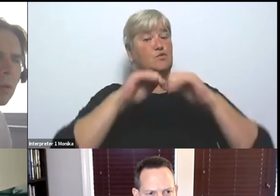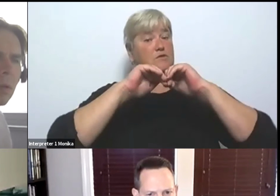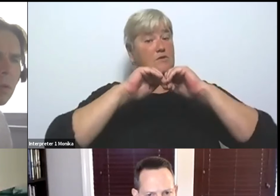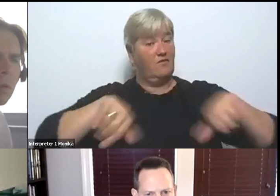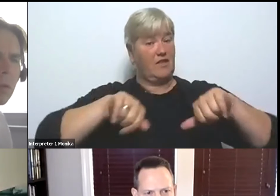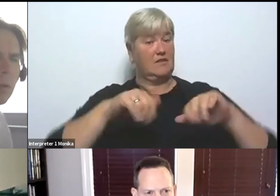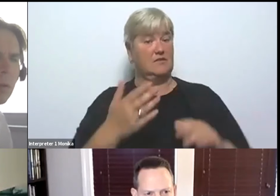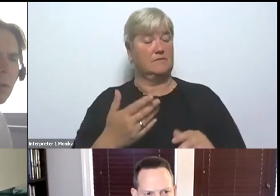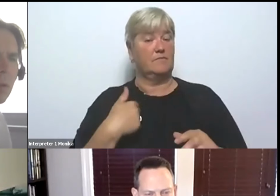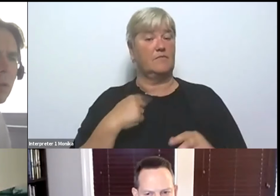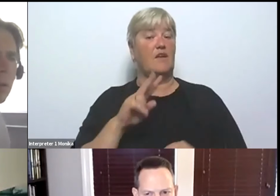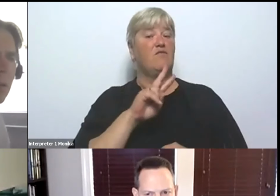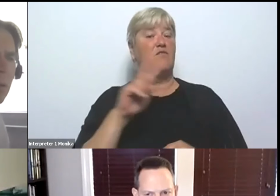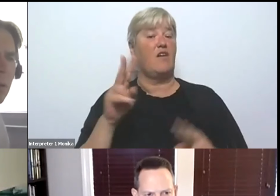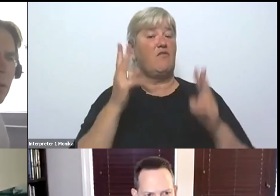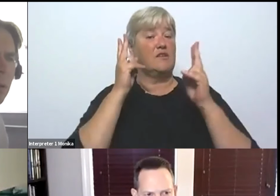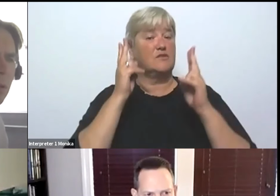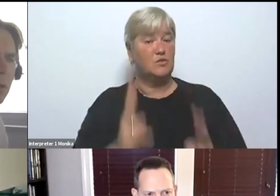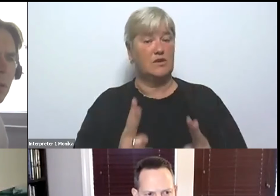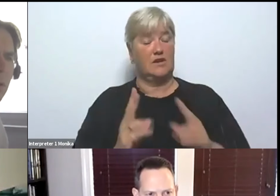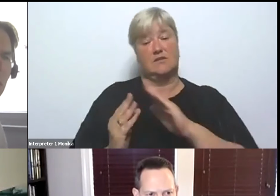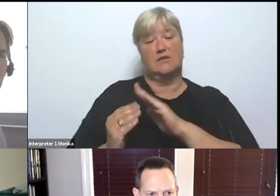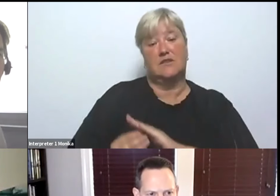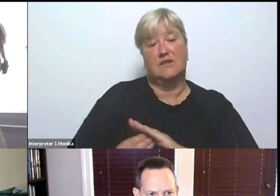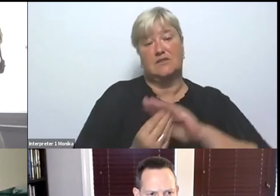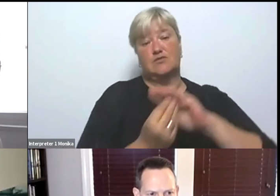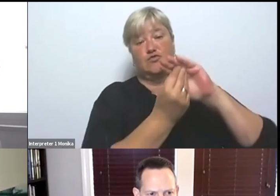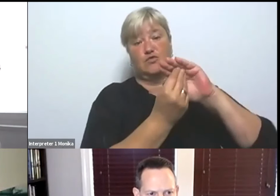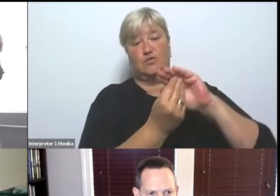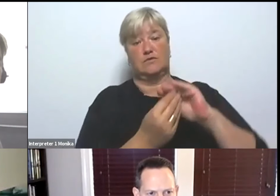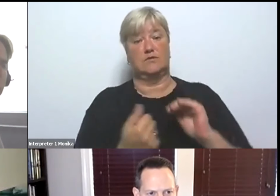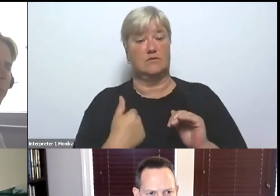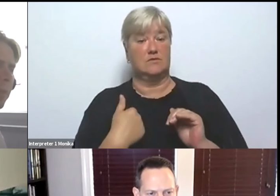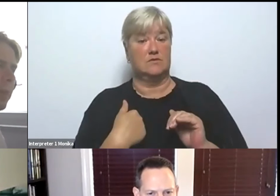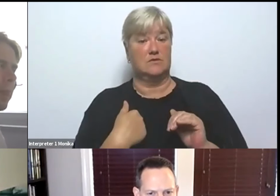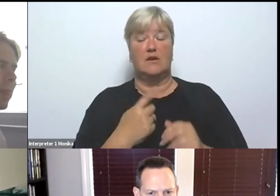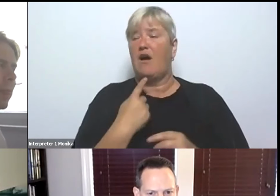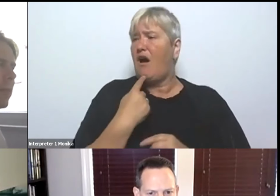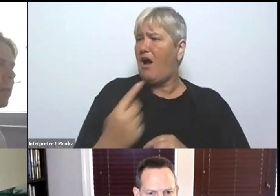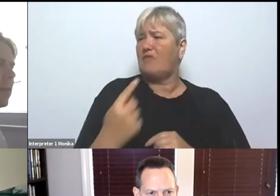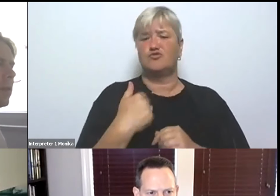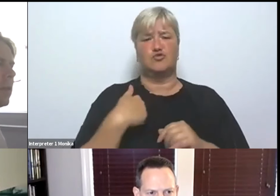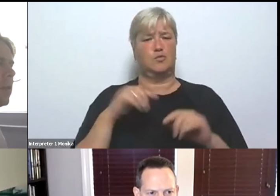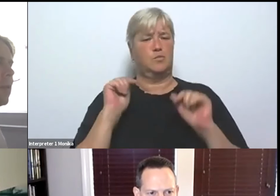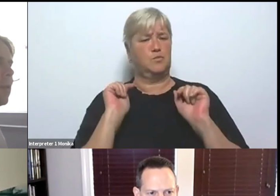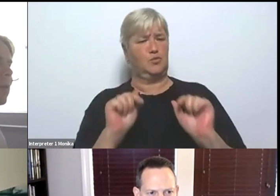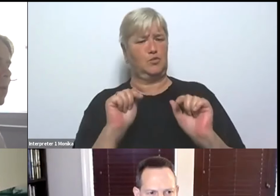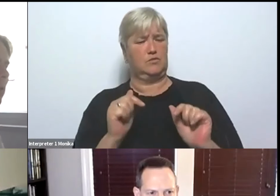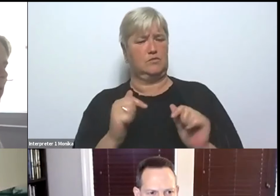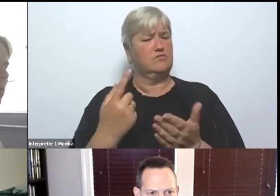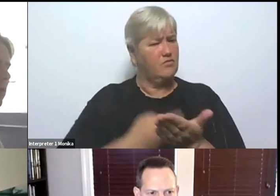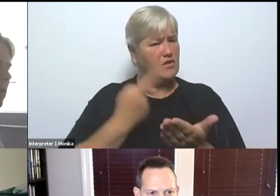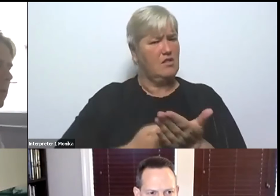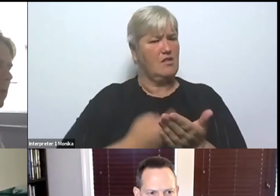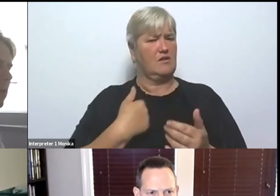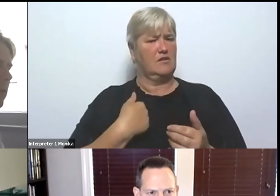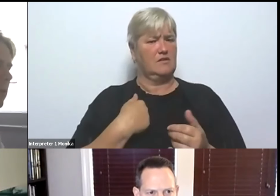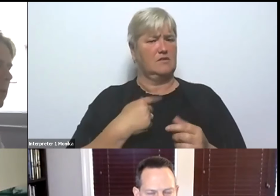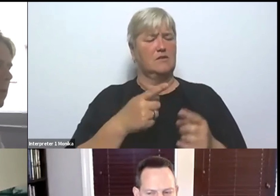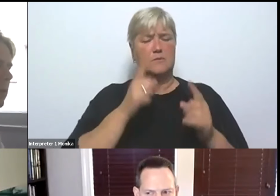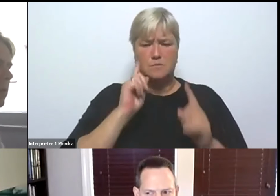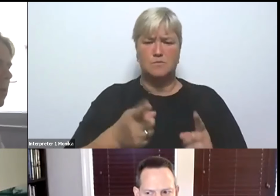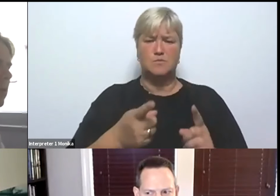habe eine verwaltungsrechtlich gestützte, ich habe den Anspruch darauf, dass das Ganze beseitigt